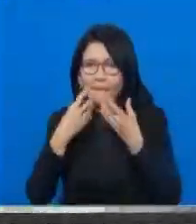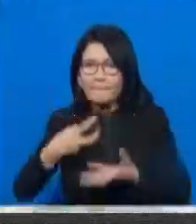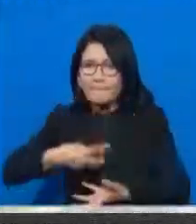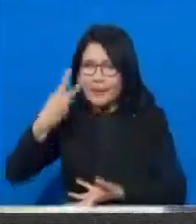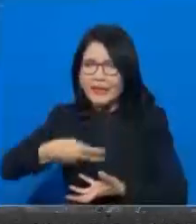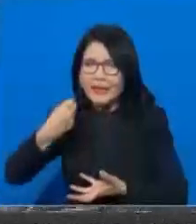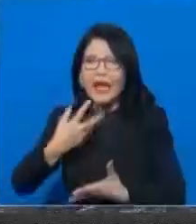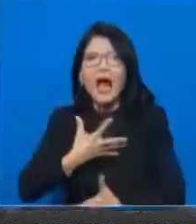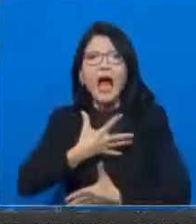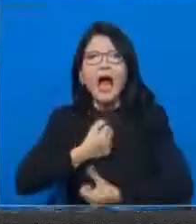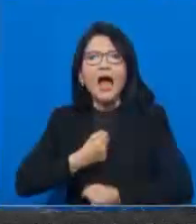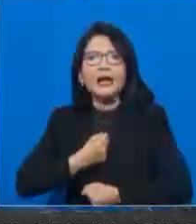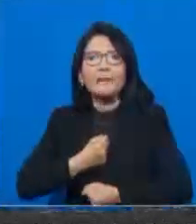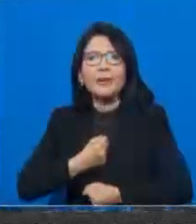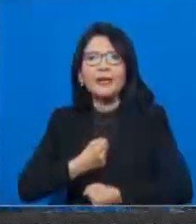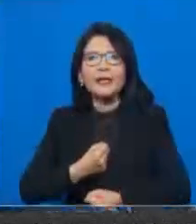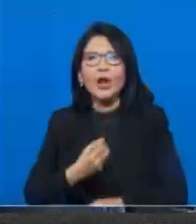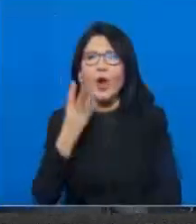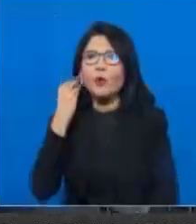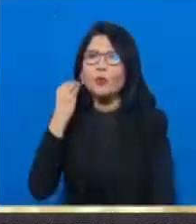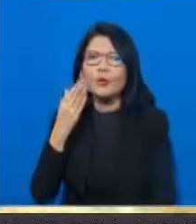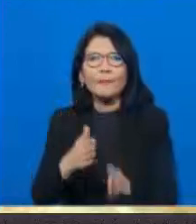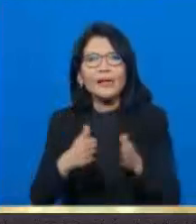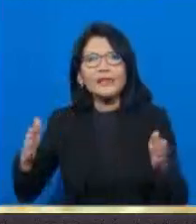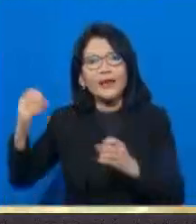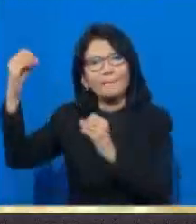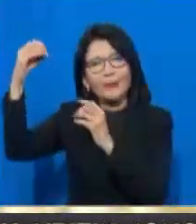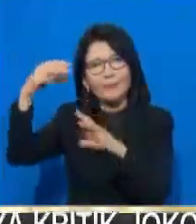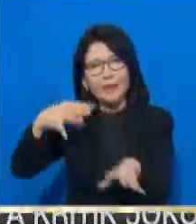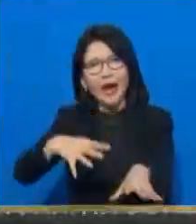harapan panjang usia dan keberkahan.